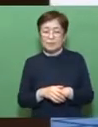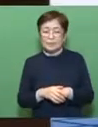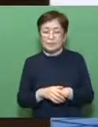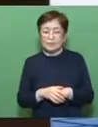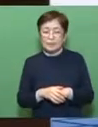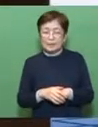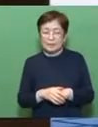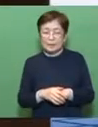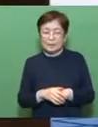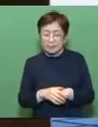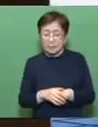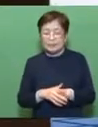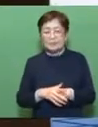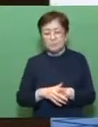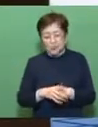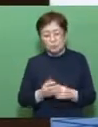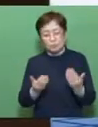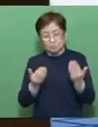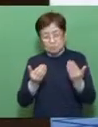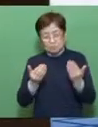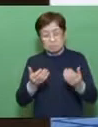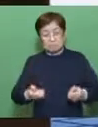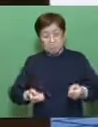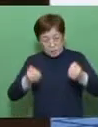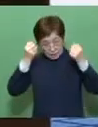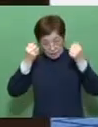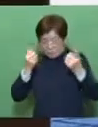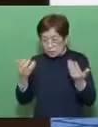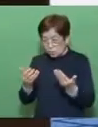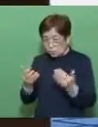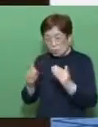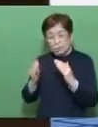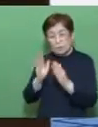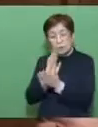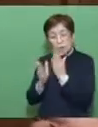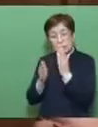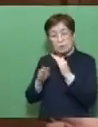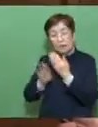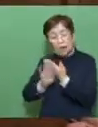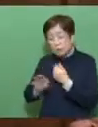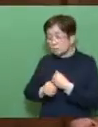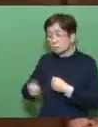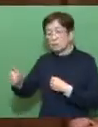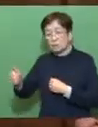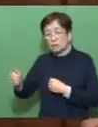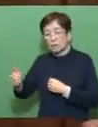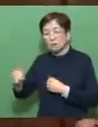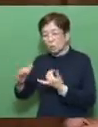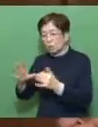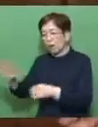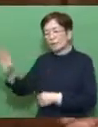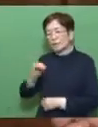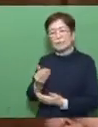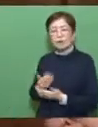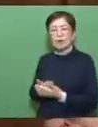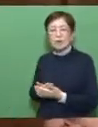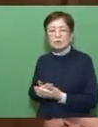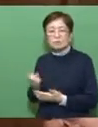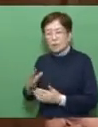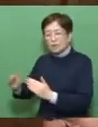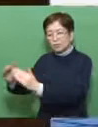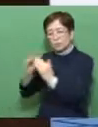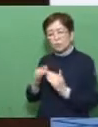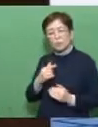はユタンjターンタンですねですからあの首都圏での就職面接会なども応援し